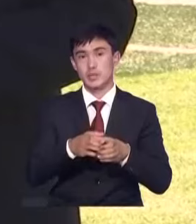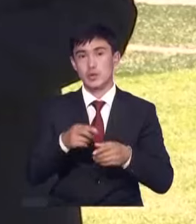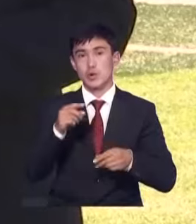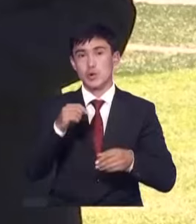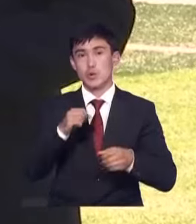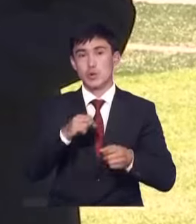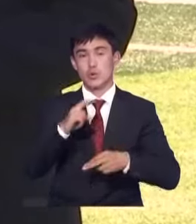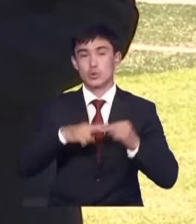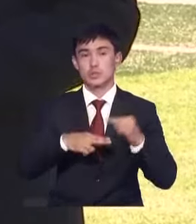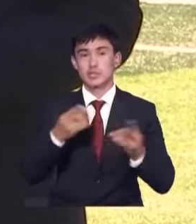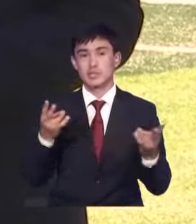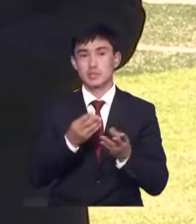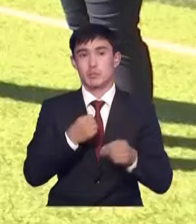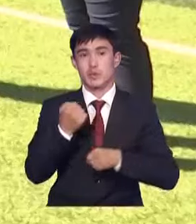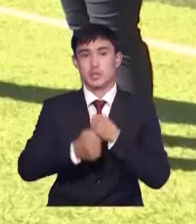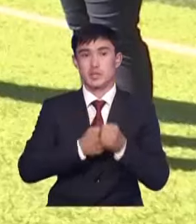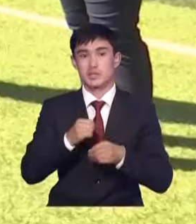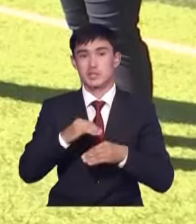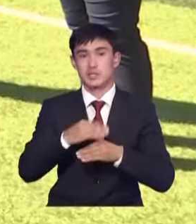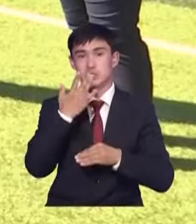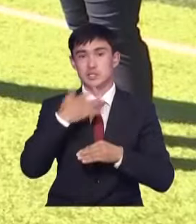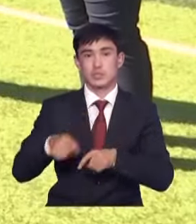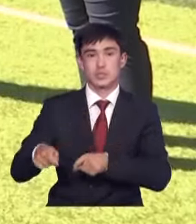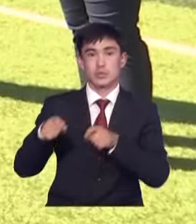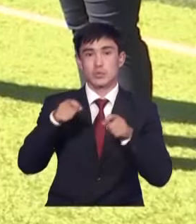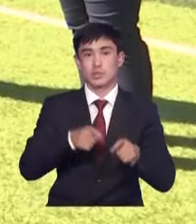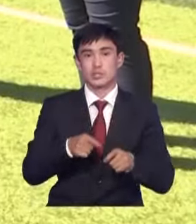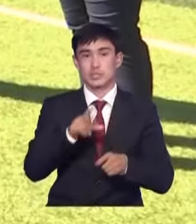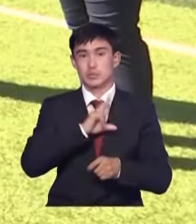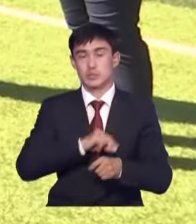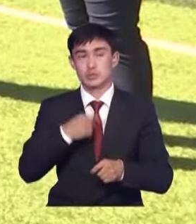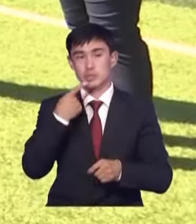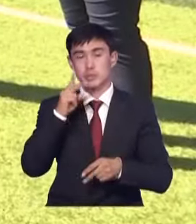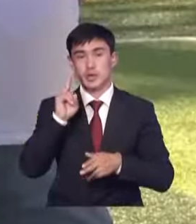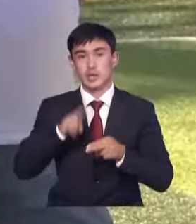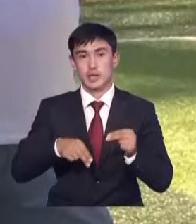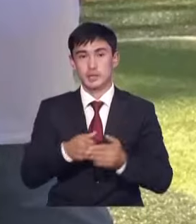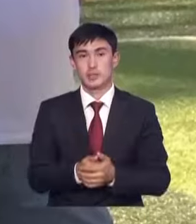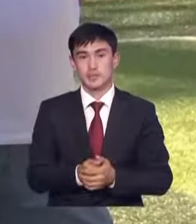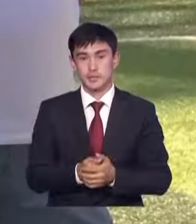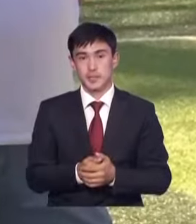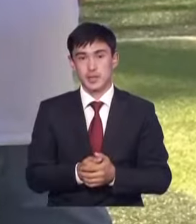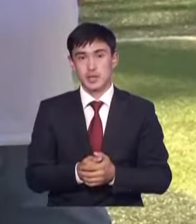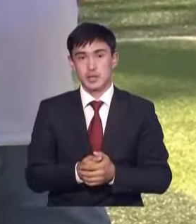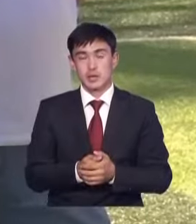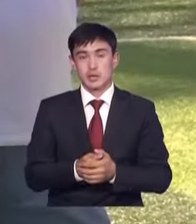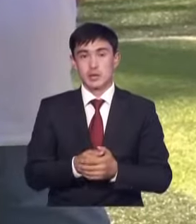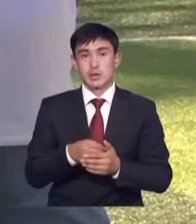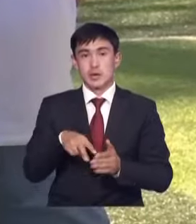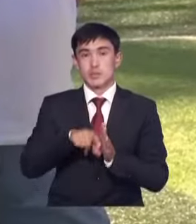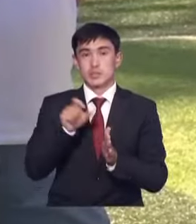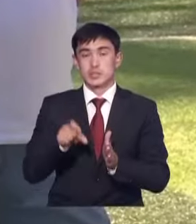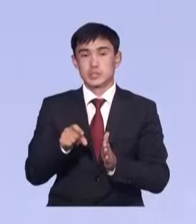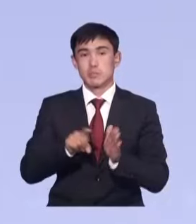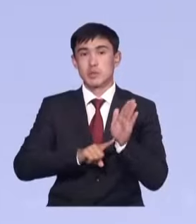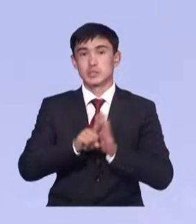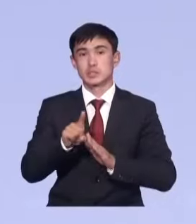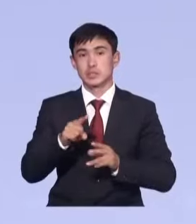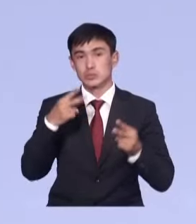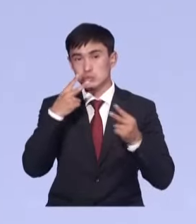компания өкілдері құрылысқа қажетті материалдардың шетелден уақытылы жеткізілмеуі деп ақталды. Ал мәжілісмен әубастан